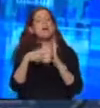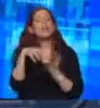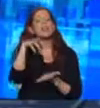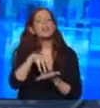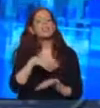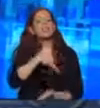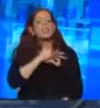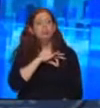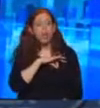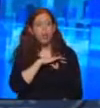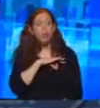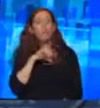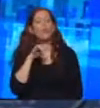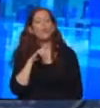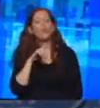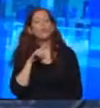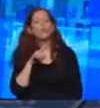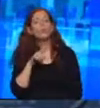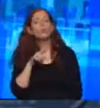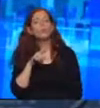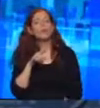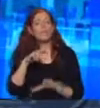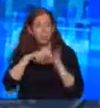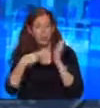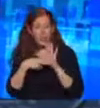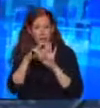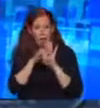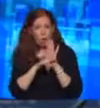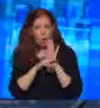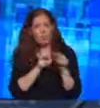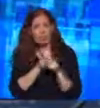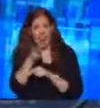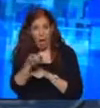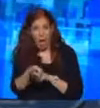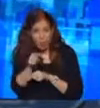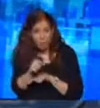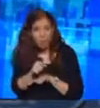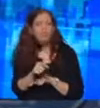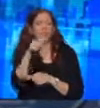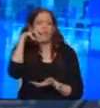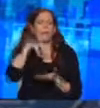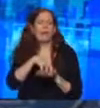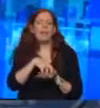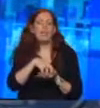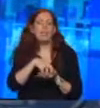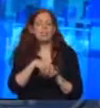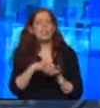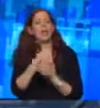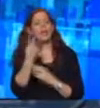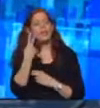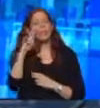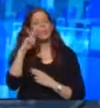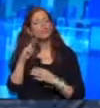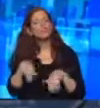במושב הקרוב הוא להעביר את התוכנית החוקתית ובמרכזה פסקת ההתגברות שתשיב